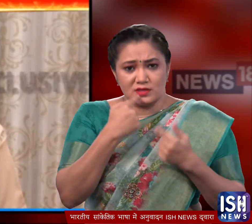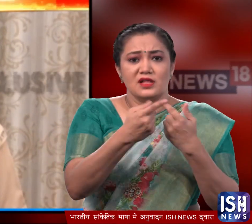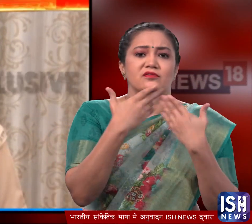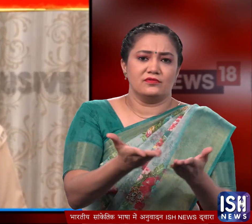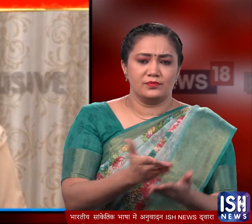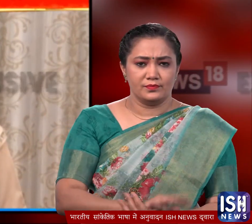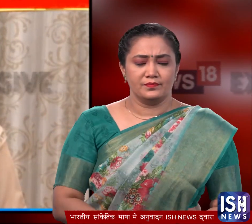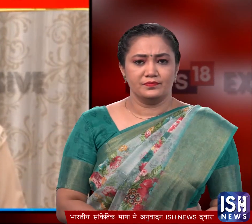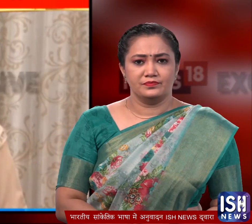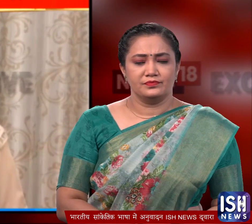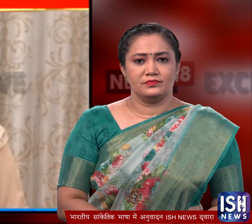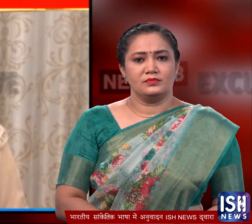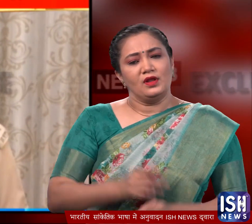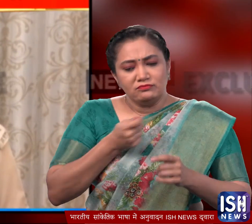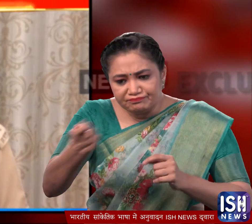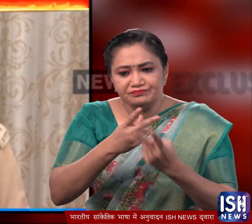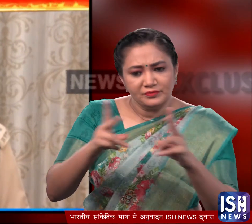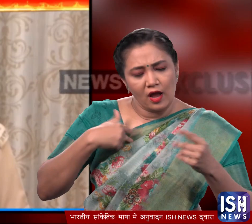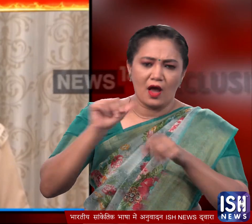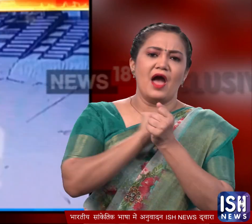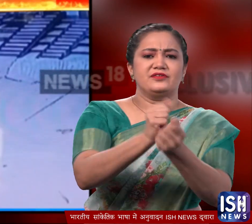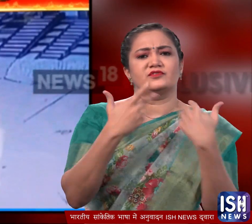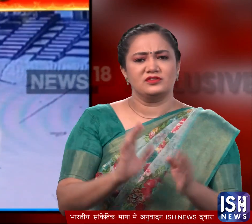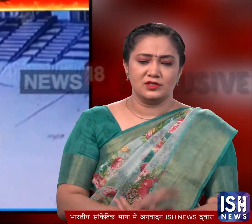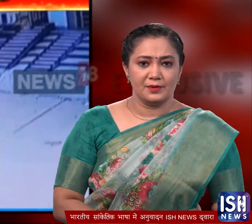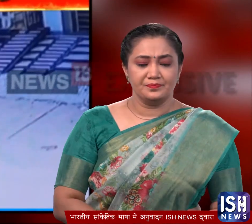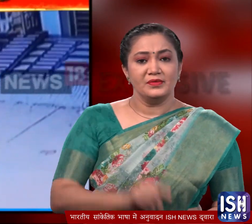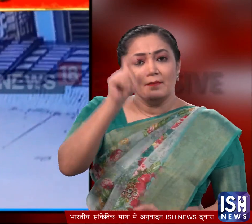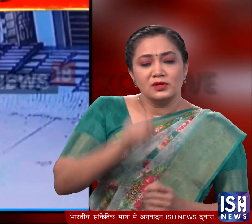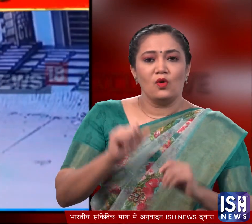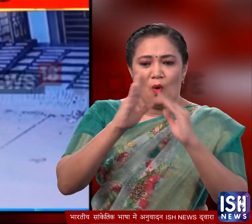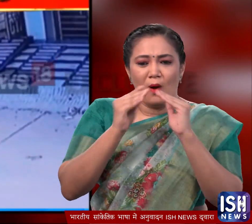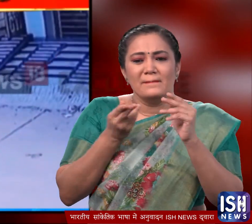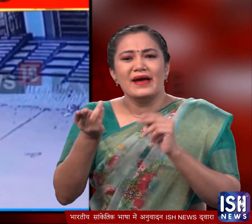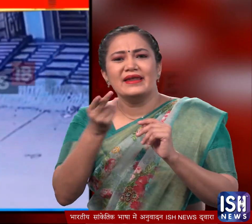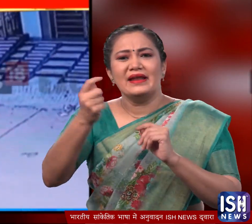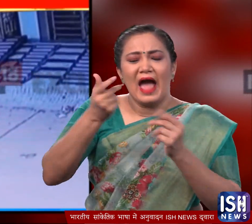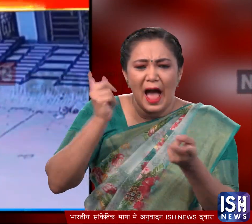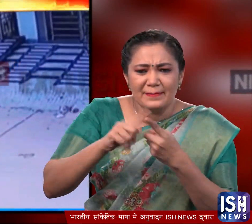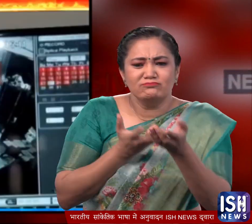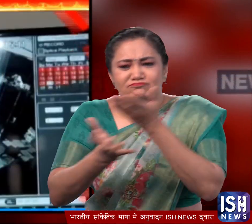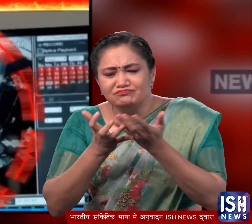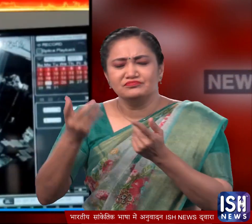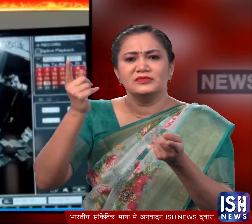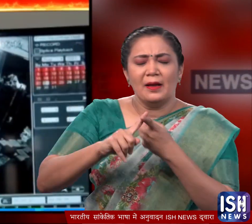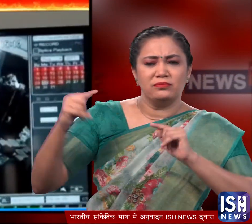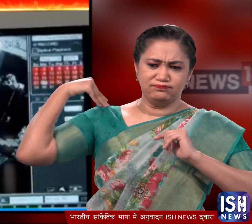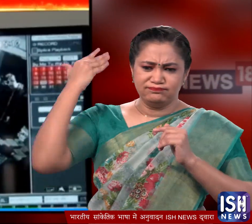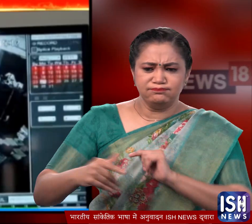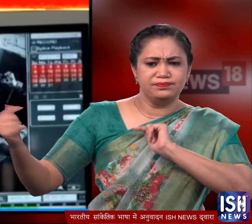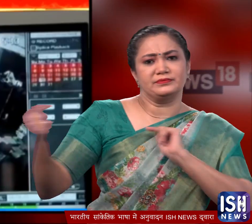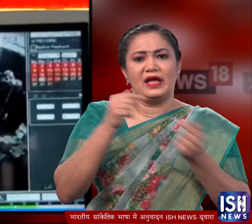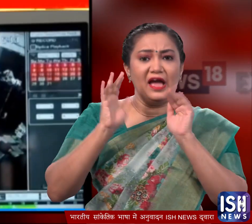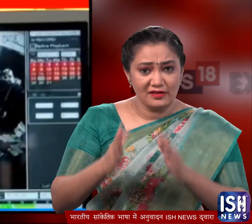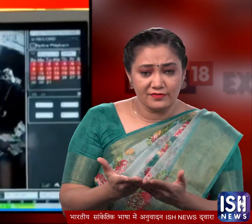क्राइम और उनके इन्वॉल्वमेंट आने पे उनको गिरफ्तार किया गया। बताया गया कि आरोपी का अपने किराएदार से रेंट एग्रीमेंट को लेकर काफी समय